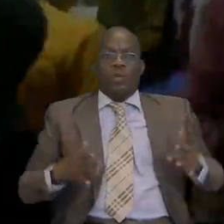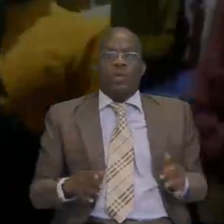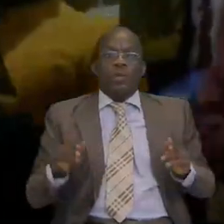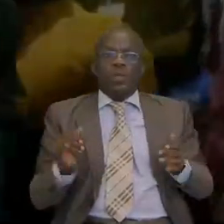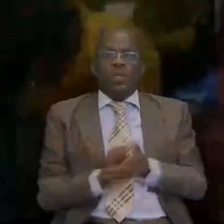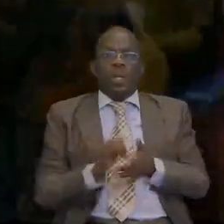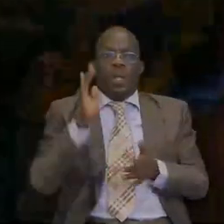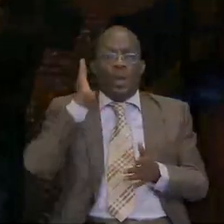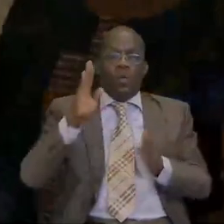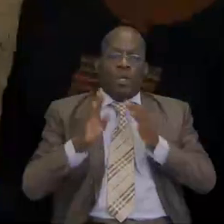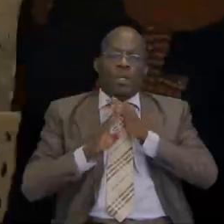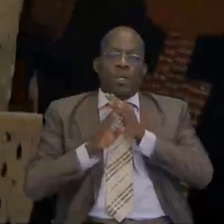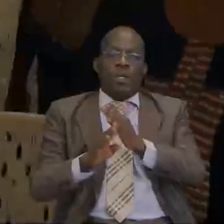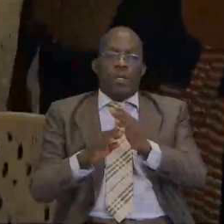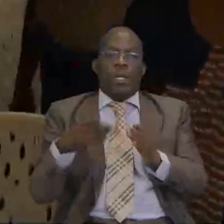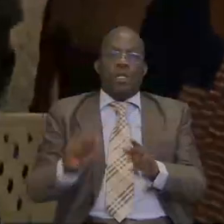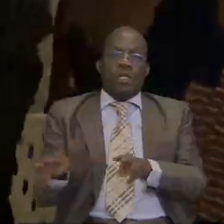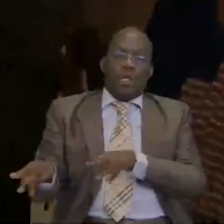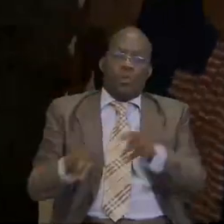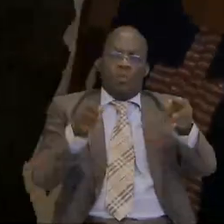Tout ce qui va empêcher